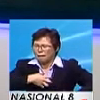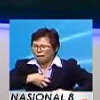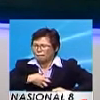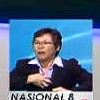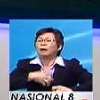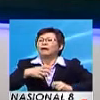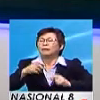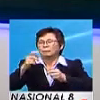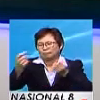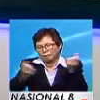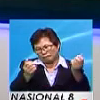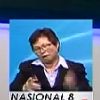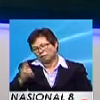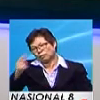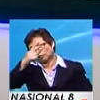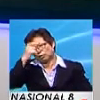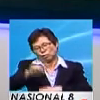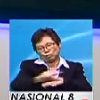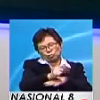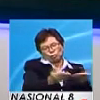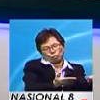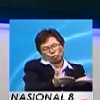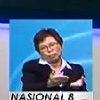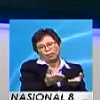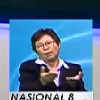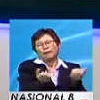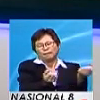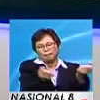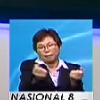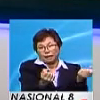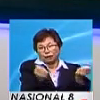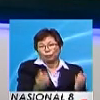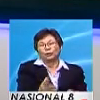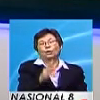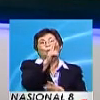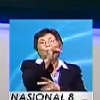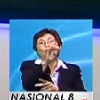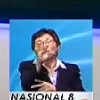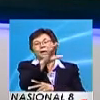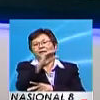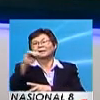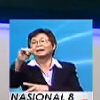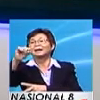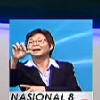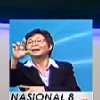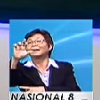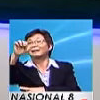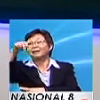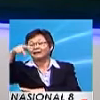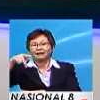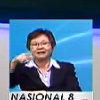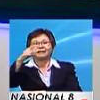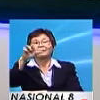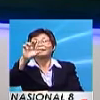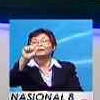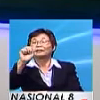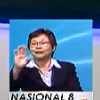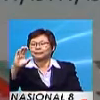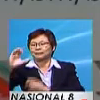danutangem una permatan pemandu kereta Uber dan grab yang dilihat mengganggu pendapatan